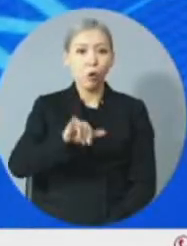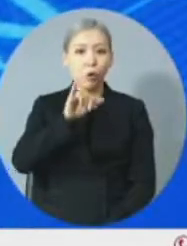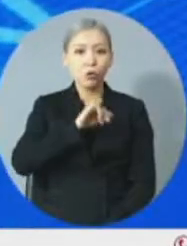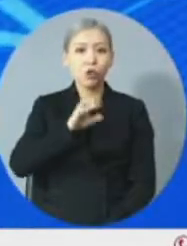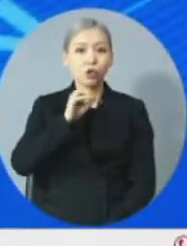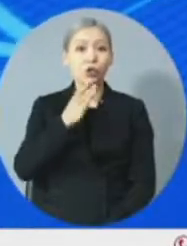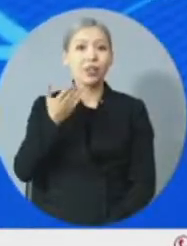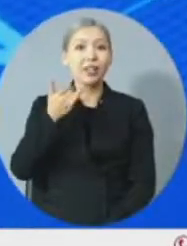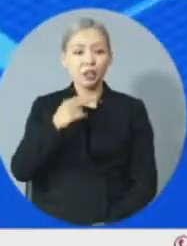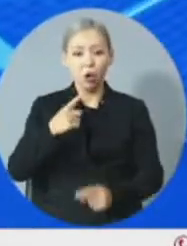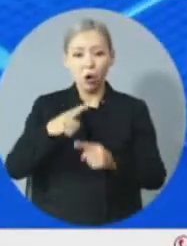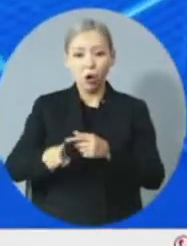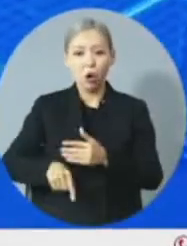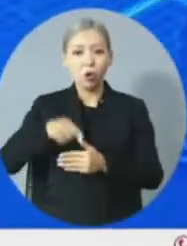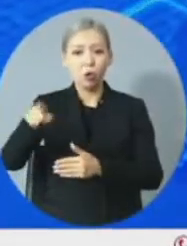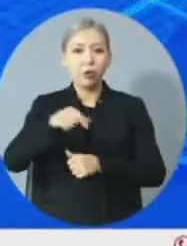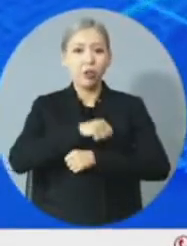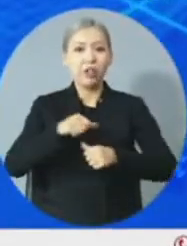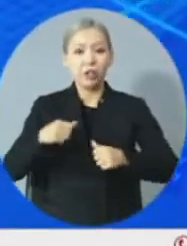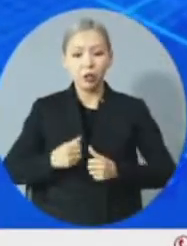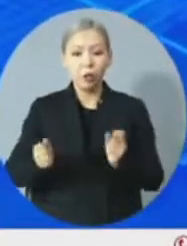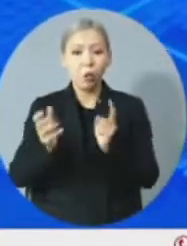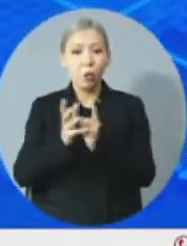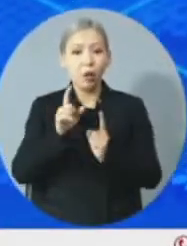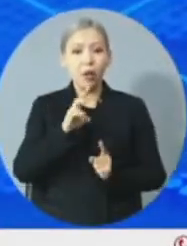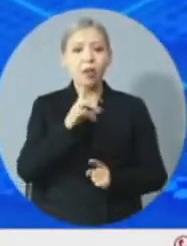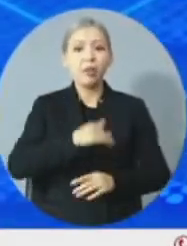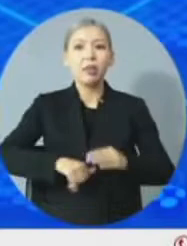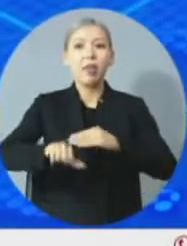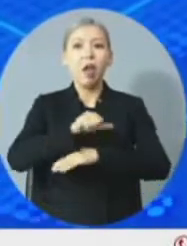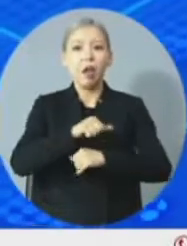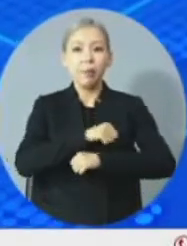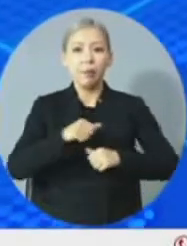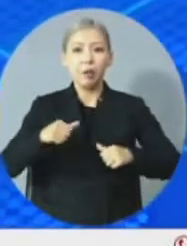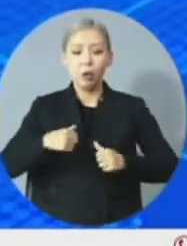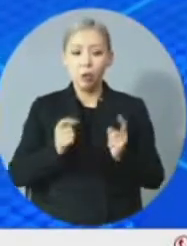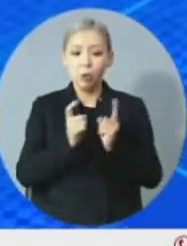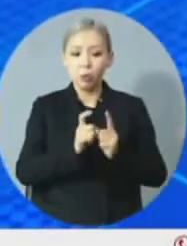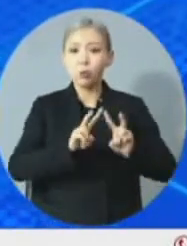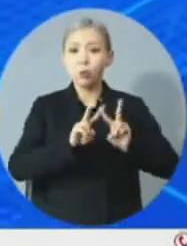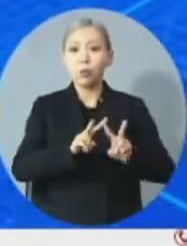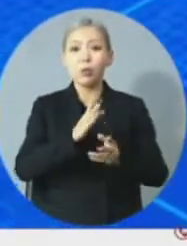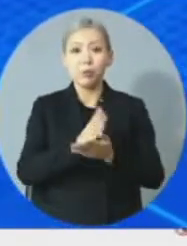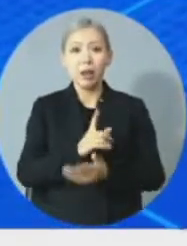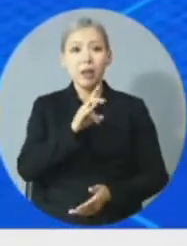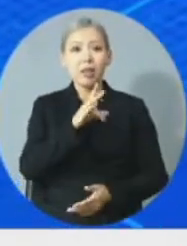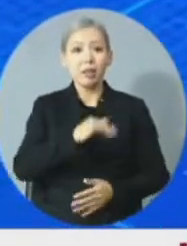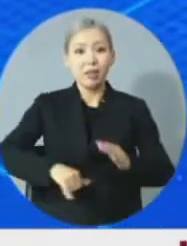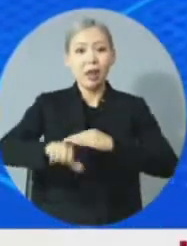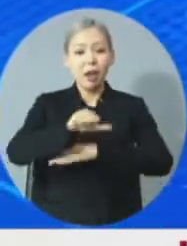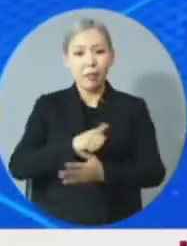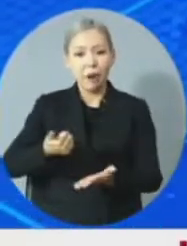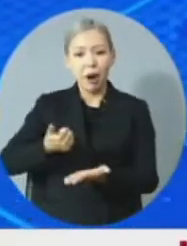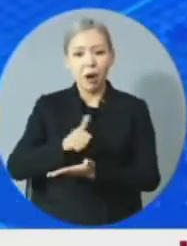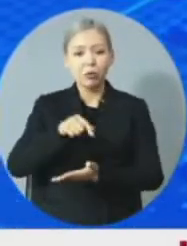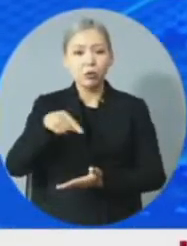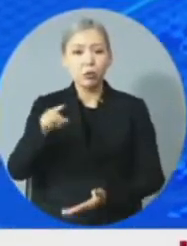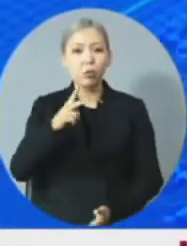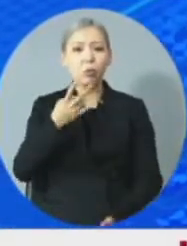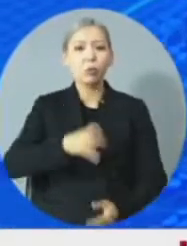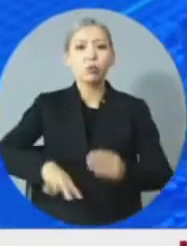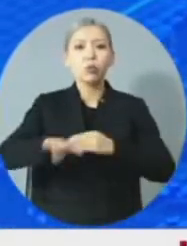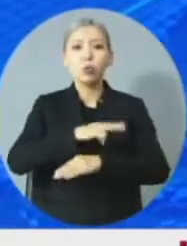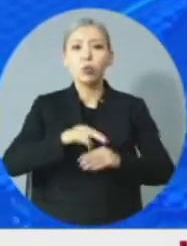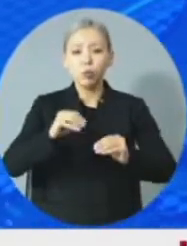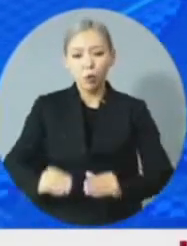Монгол Улсын ерөнхий сайдын орон нутгийн иргэдтэй хийх уулзалт Хинтийн аймгийн иргэдийн уулзалтаар үргэлжлэлээ. Хинтийн аймгийг аялал жуулчлалын бүс